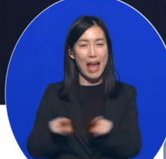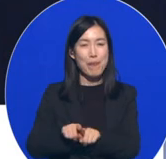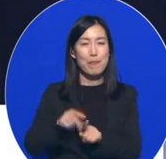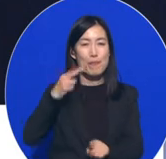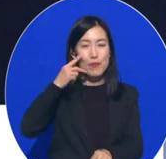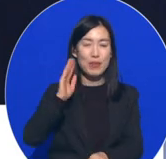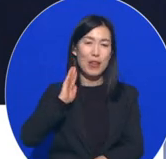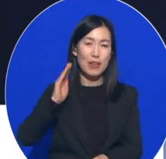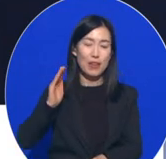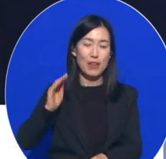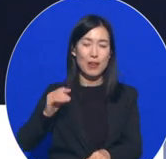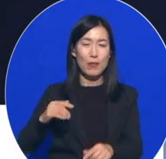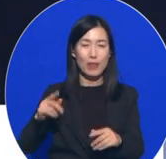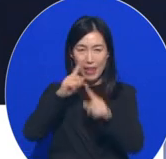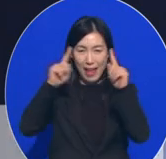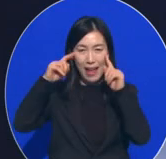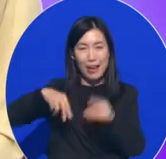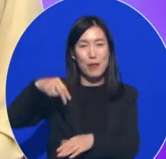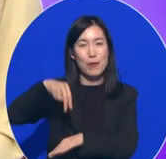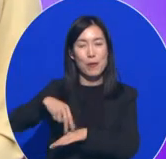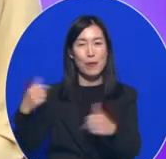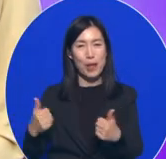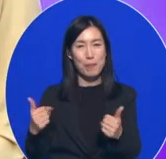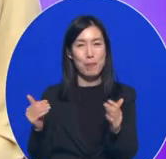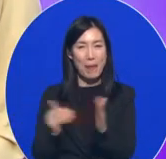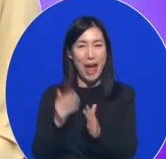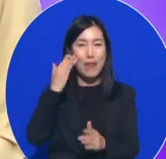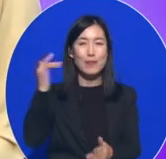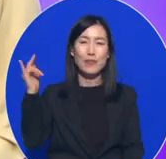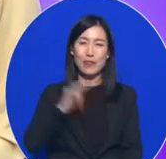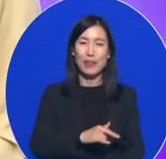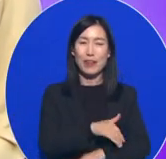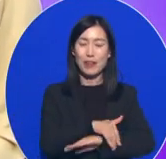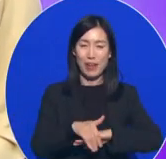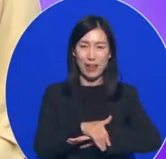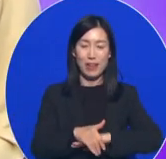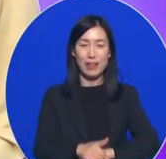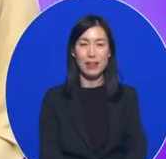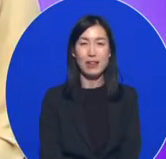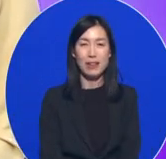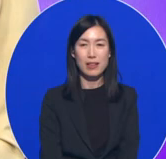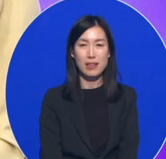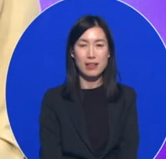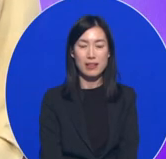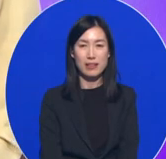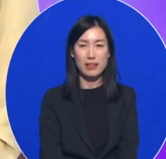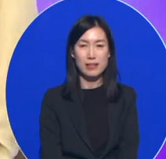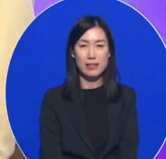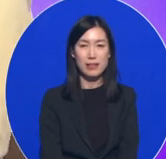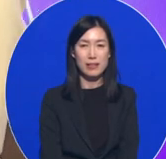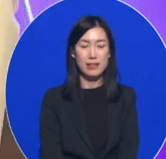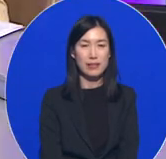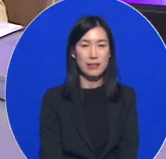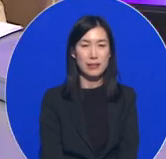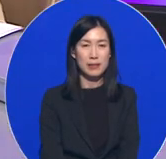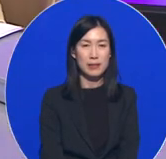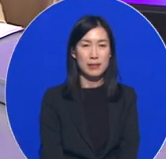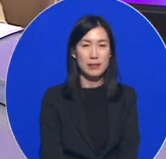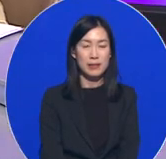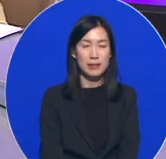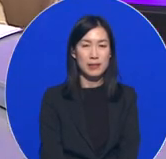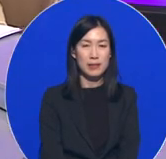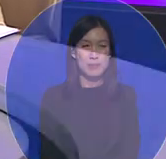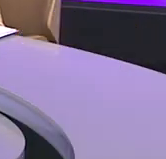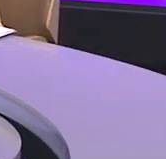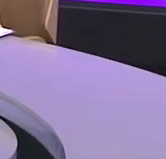후 귀국길에 오릴 예정입니다네 지금까지 에이펙 정상회의 주요 쟁점 짚어봤습니다 김유리 기자 잘